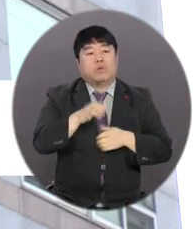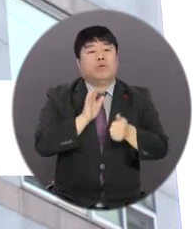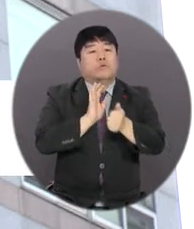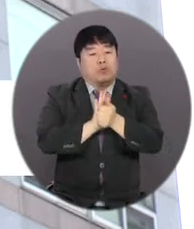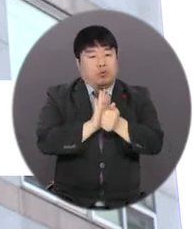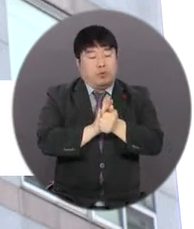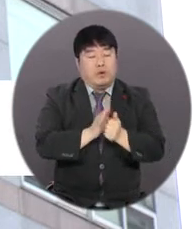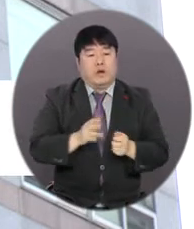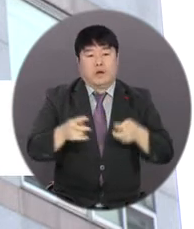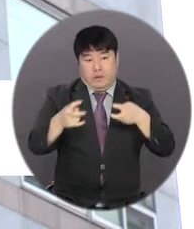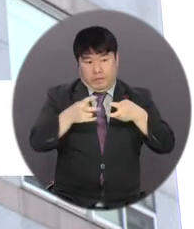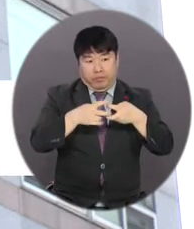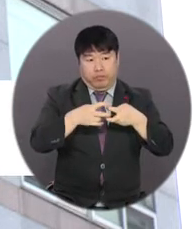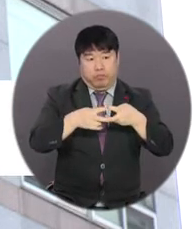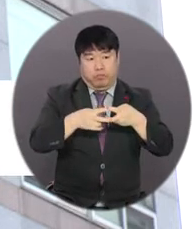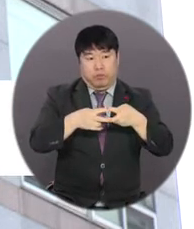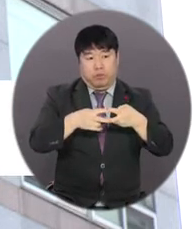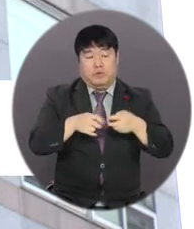저기 요양원